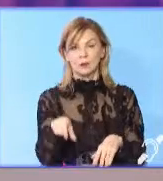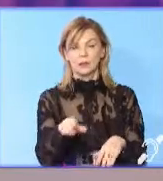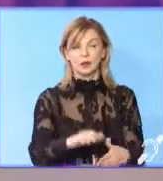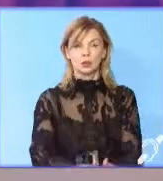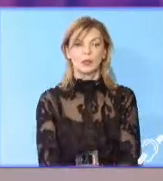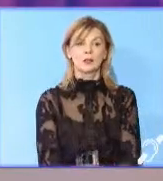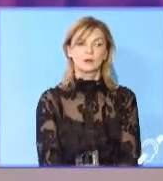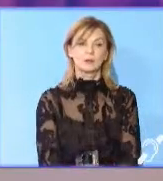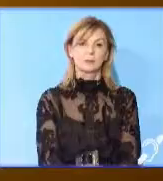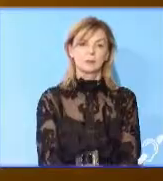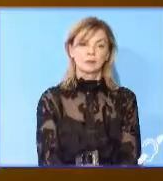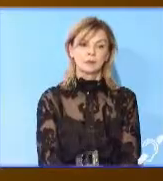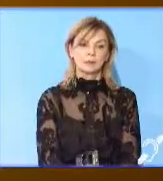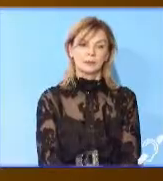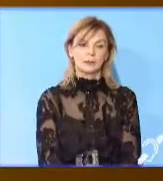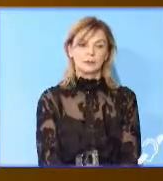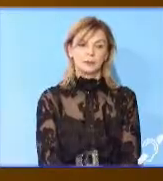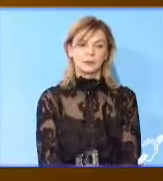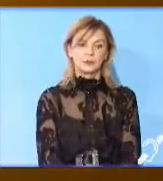altcineva.